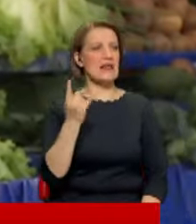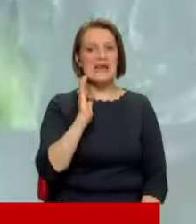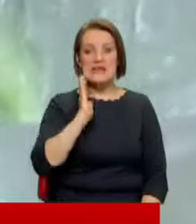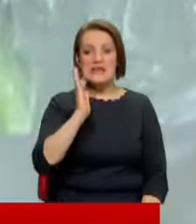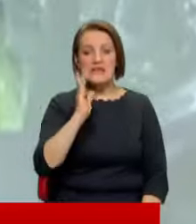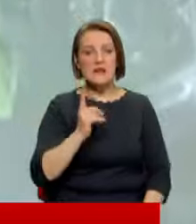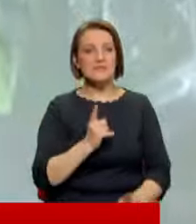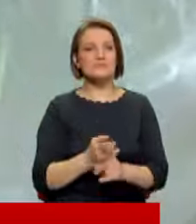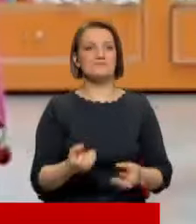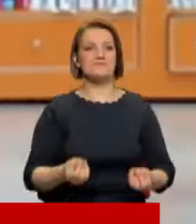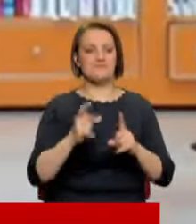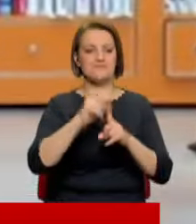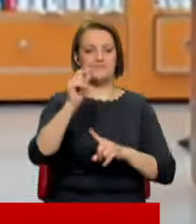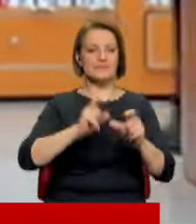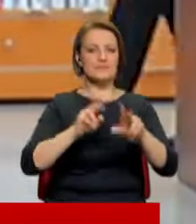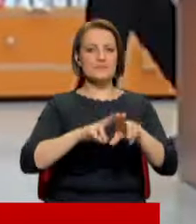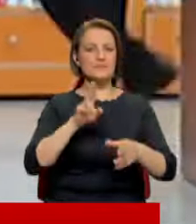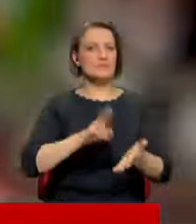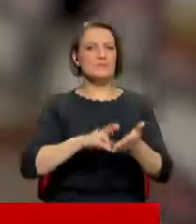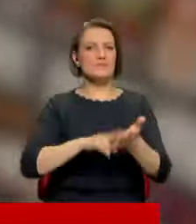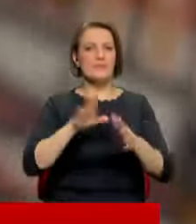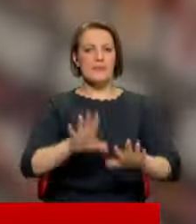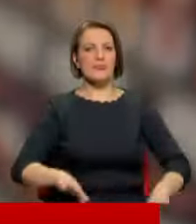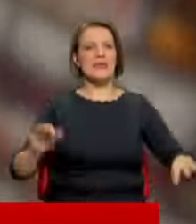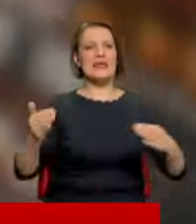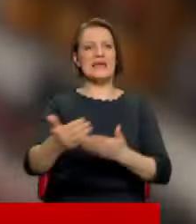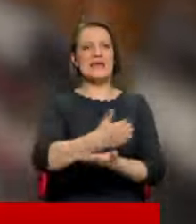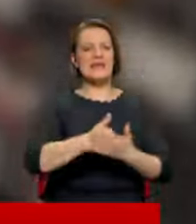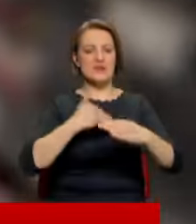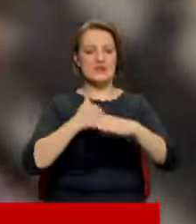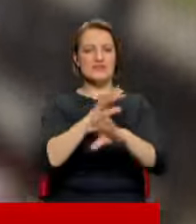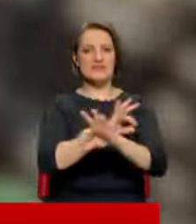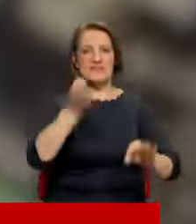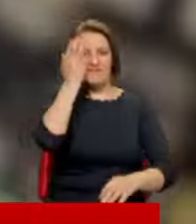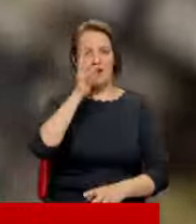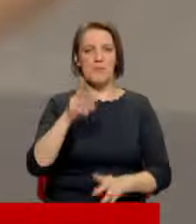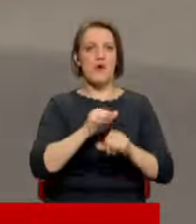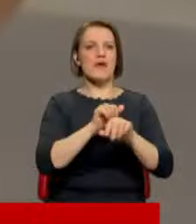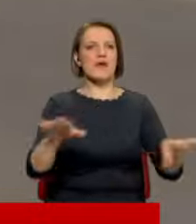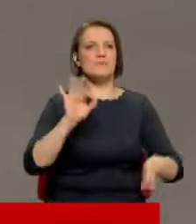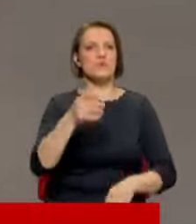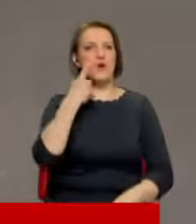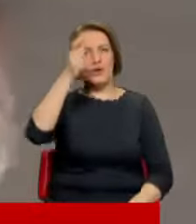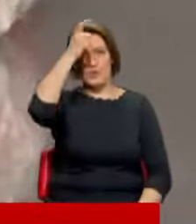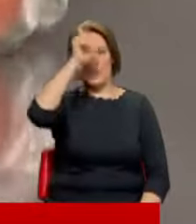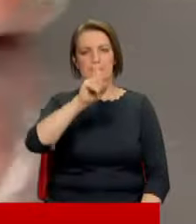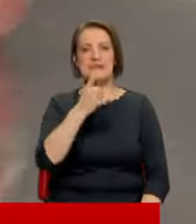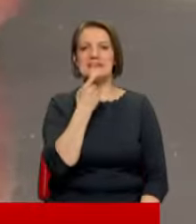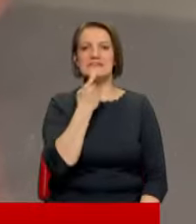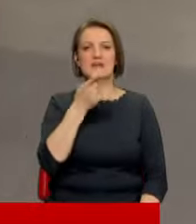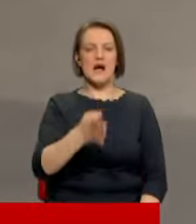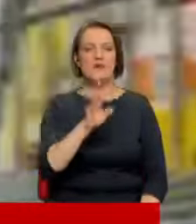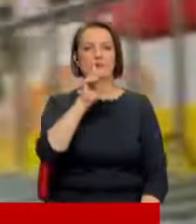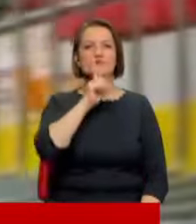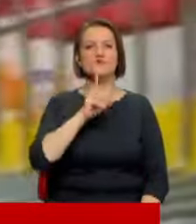karşılamıyor öte yandan disk üyesi MR tarafından hazırlanan gelir eşitsizliği ve yoksulluk raporu yayınlandı Buna göre Türkiye'de son bir yılda